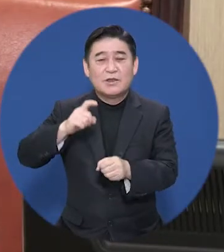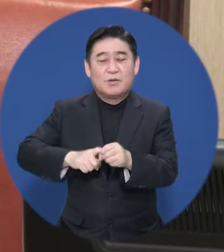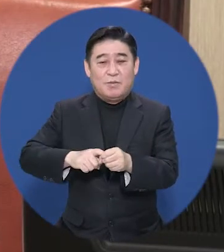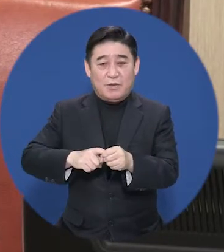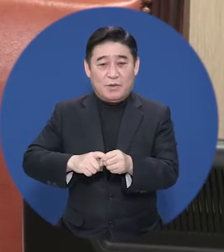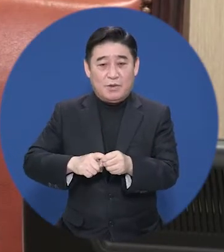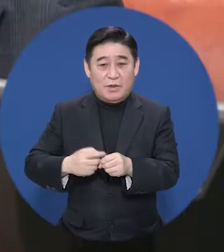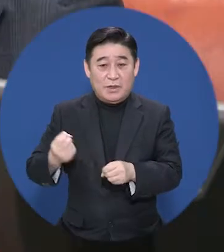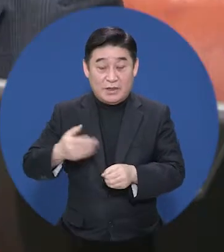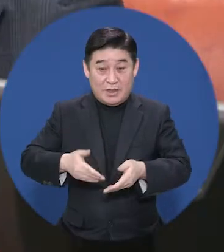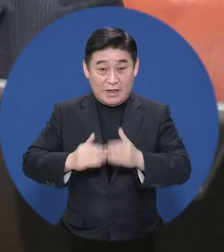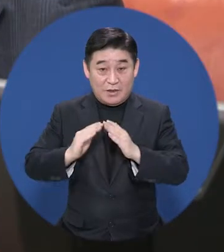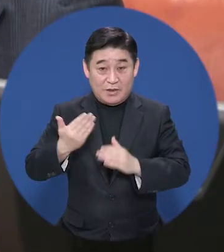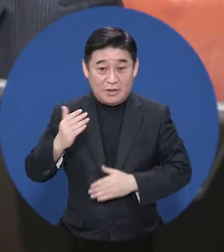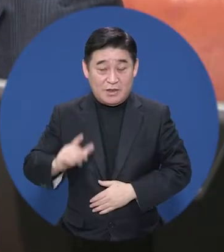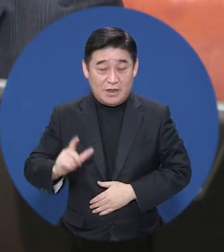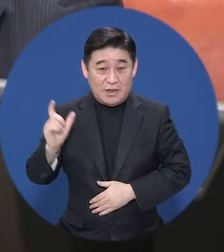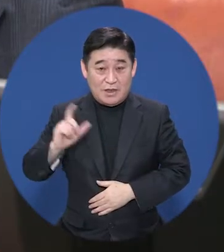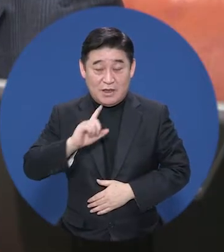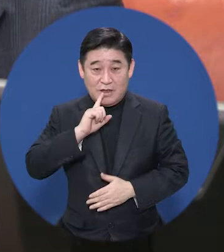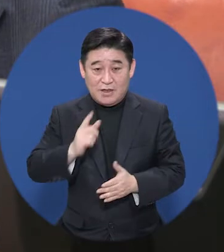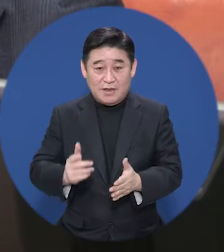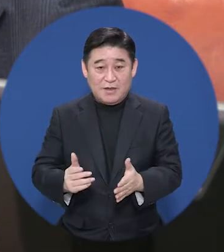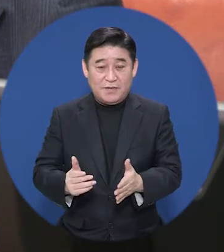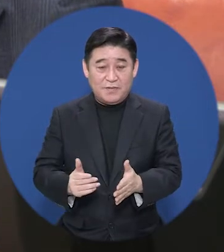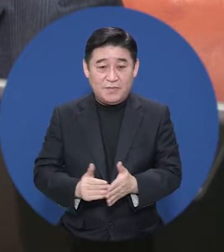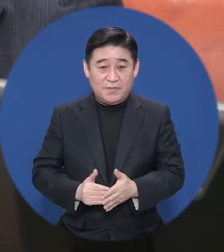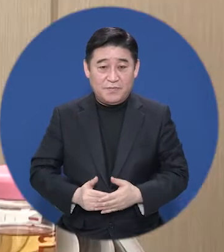목표로 재설정해야 한다고 강조했습니다.